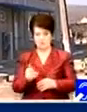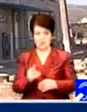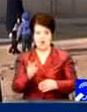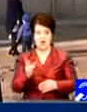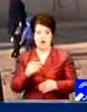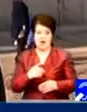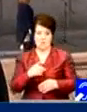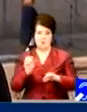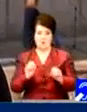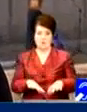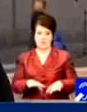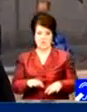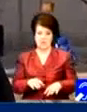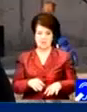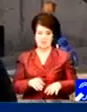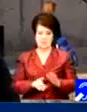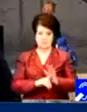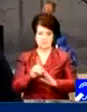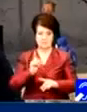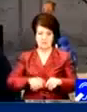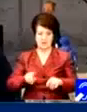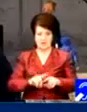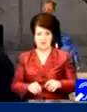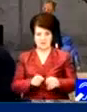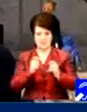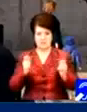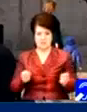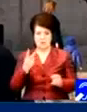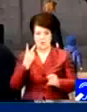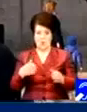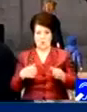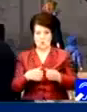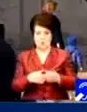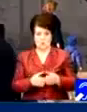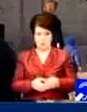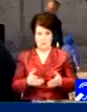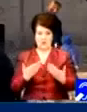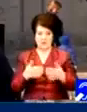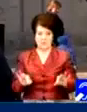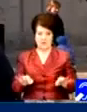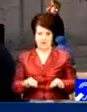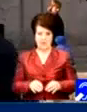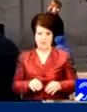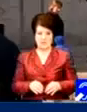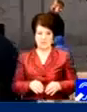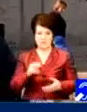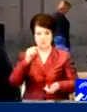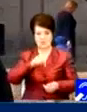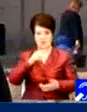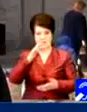hotărât să mergem cu pași mai rapid, să deschidem două grupe care ne permite și constructiv